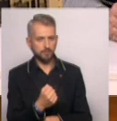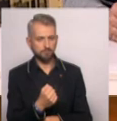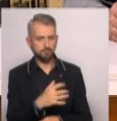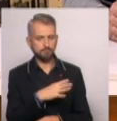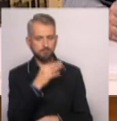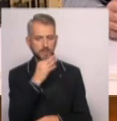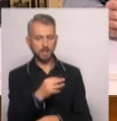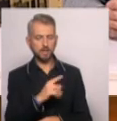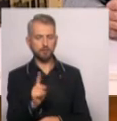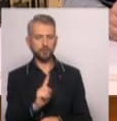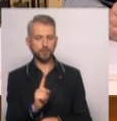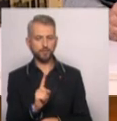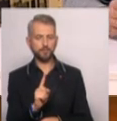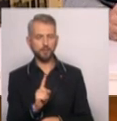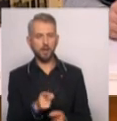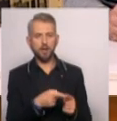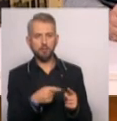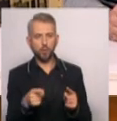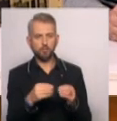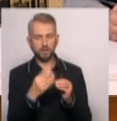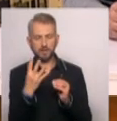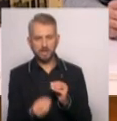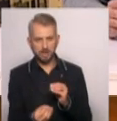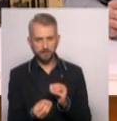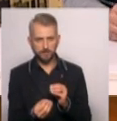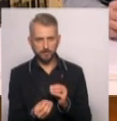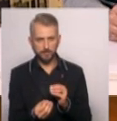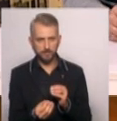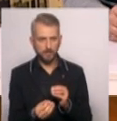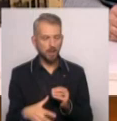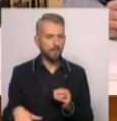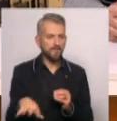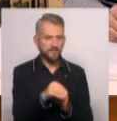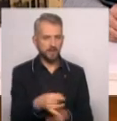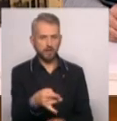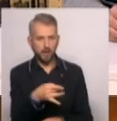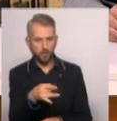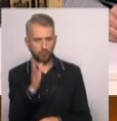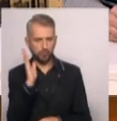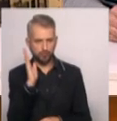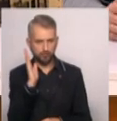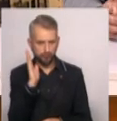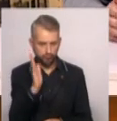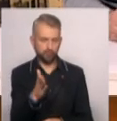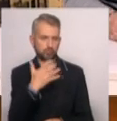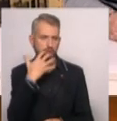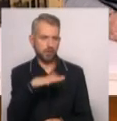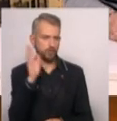сказав, що протягом 10 днів всі райони будуть підключені до